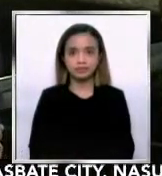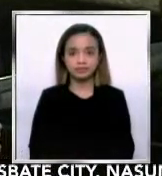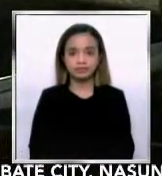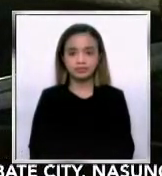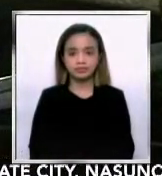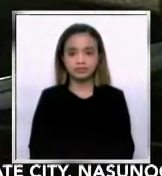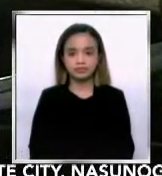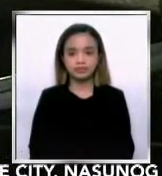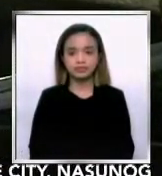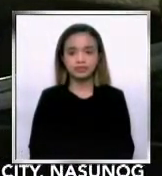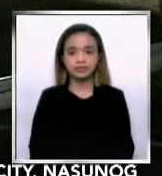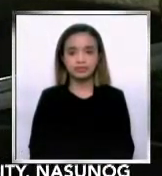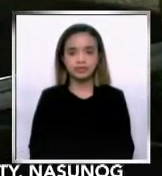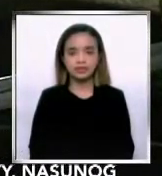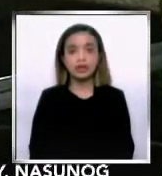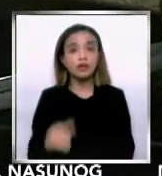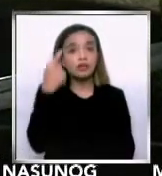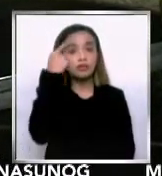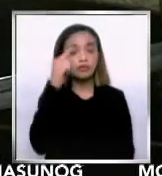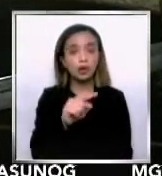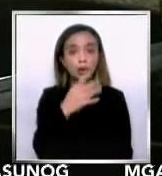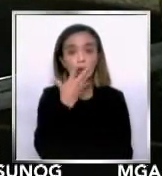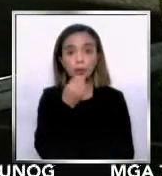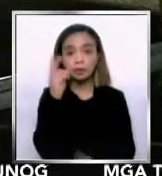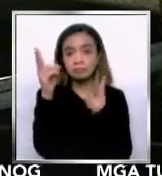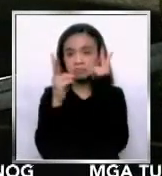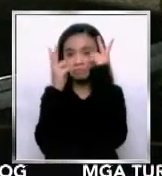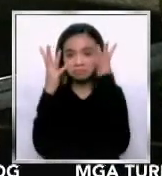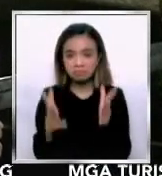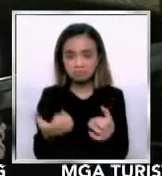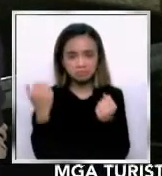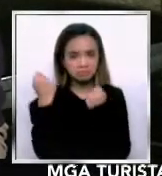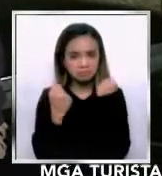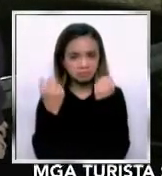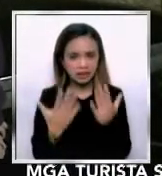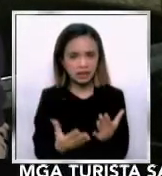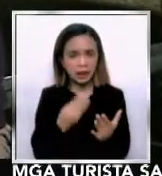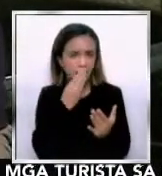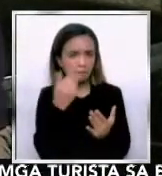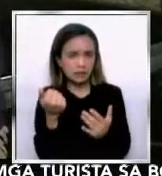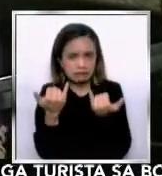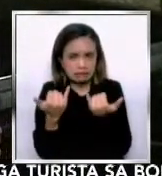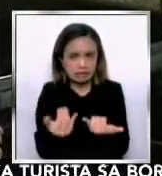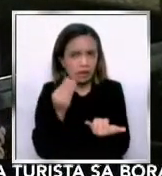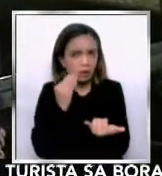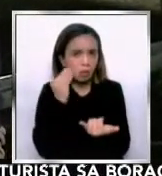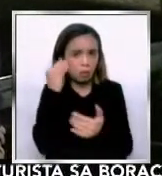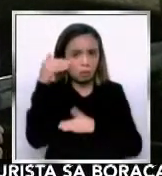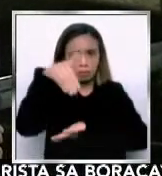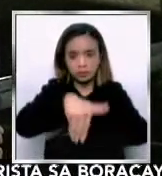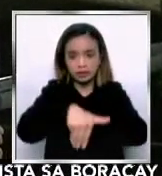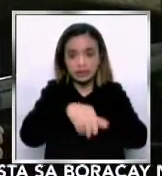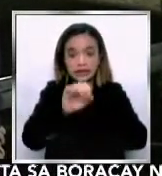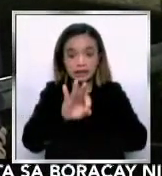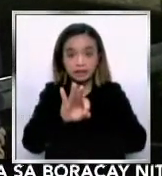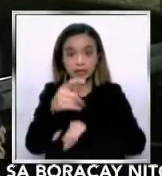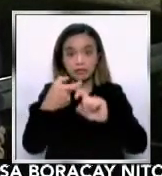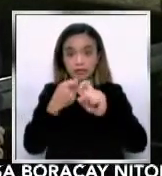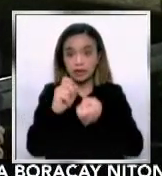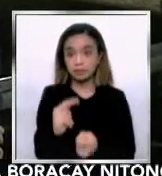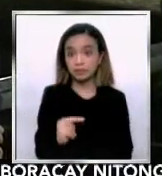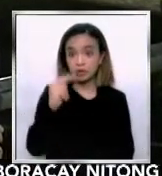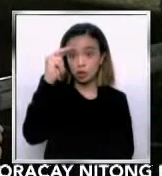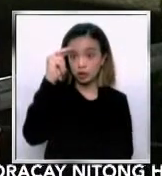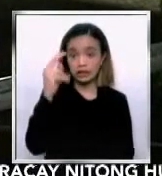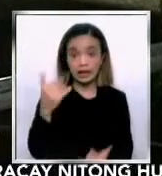At para dun sa mga motorista na nag-iisip kung mainam bang umuwi ngayong gabi kung galing kayong norte, sa kasalukuyang